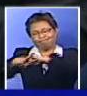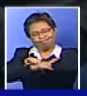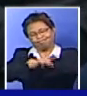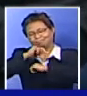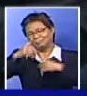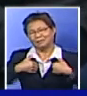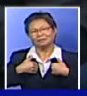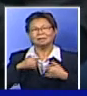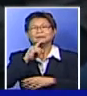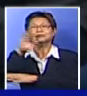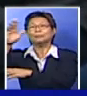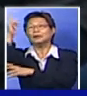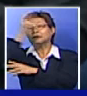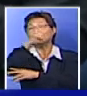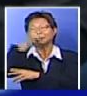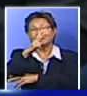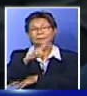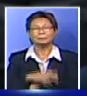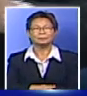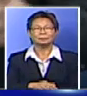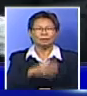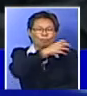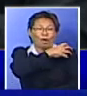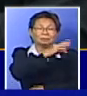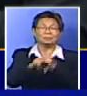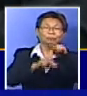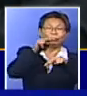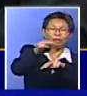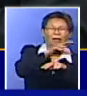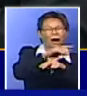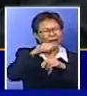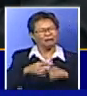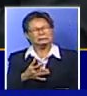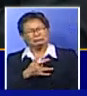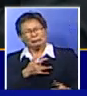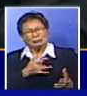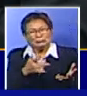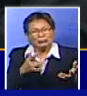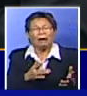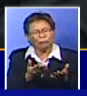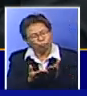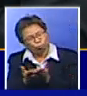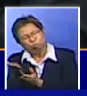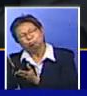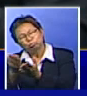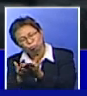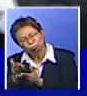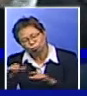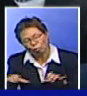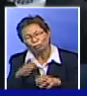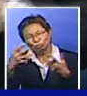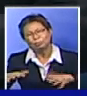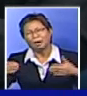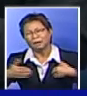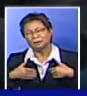jaminan daripada pihak kerajaan penguatkuasaan dan pemantauan kerana ini soal sensitif daging yang bercampur akan berterusan dijalankan dan sudah ada